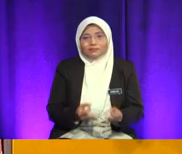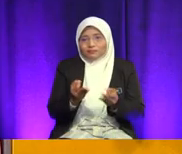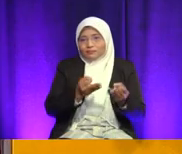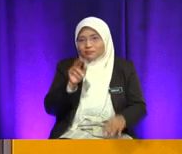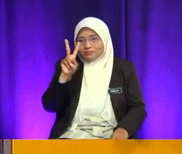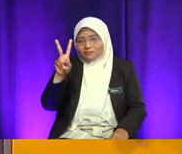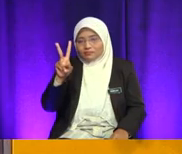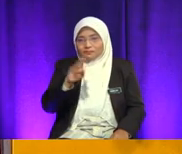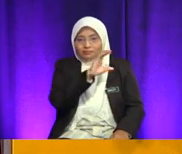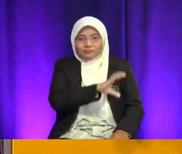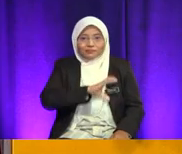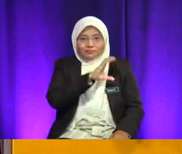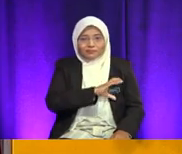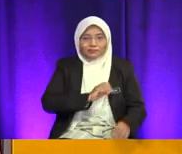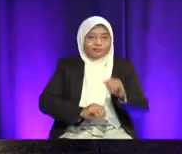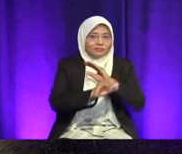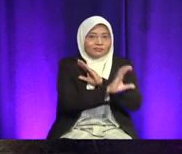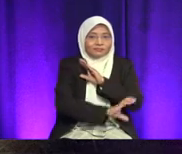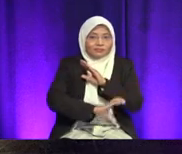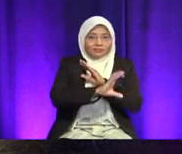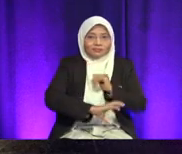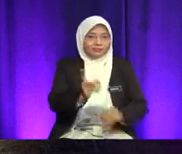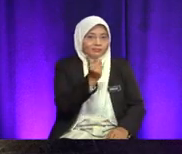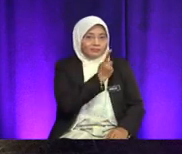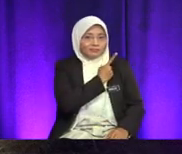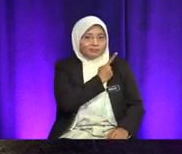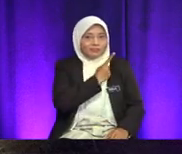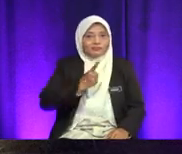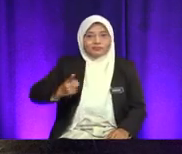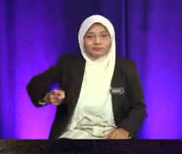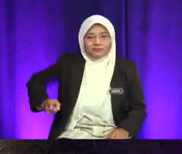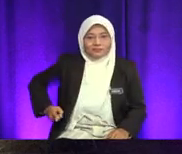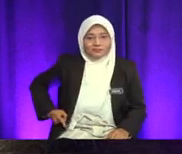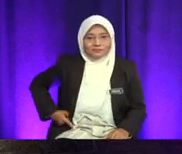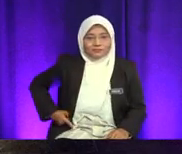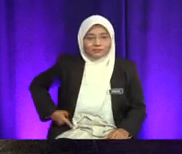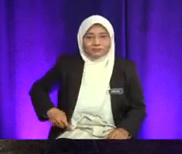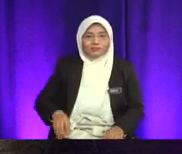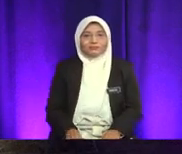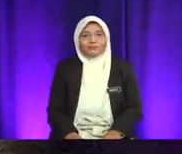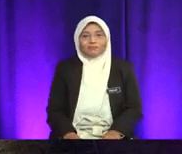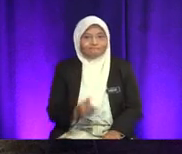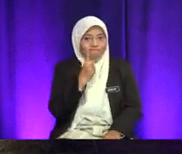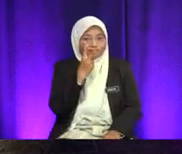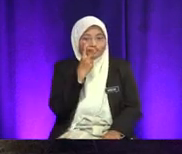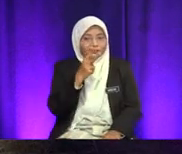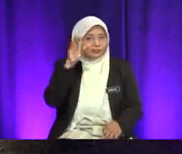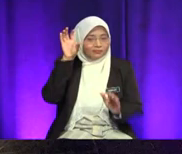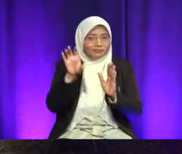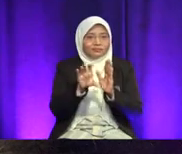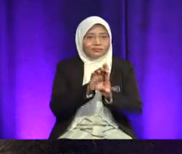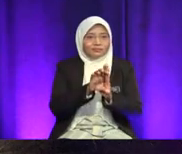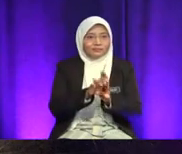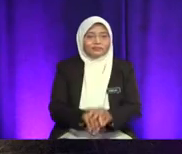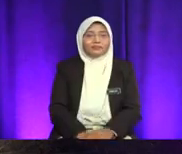coba Nak jawab soalan ini Oke Anwari Angkat dulu Oke kita minta Anwari Coba